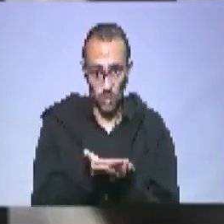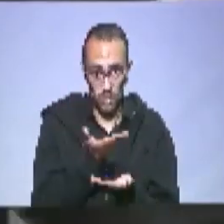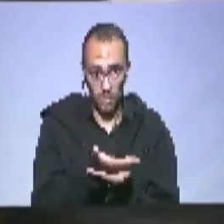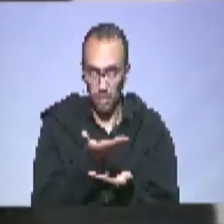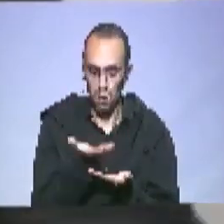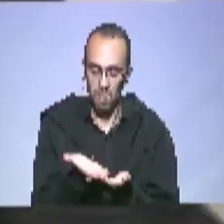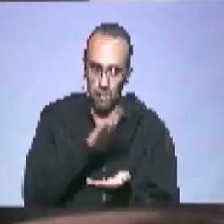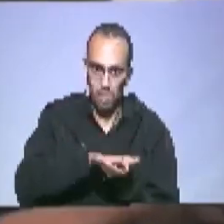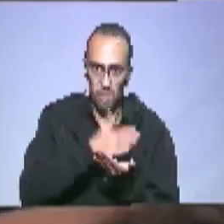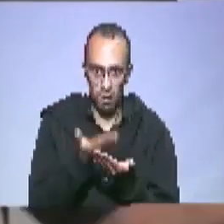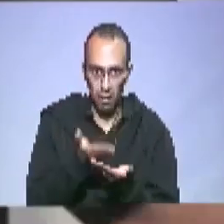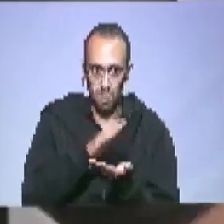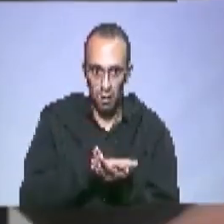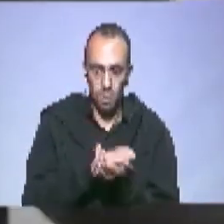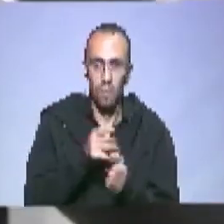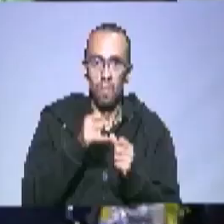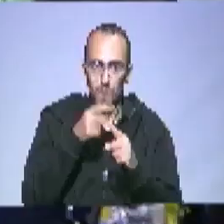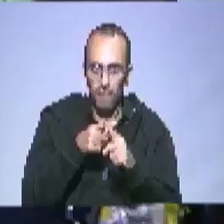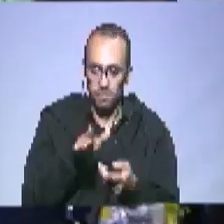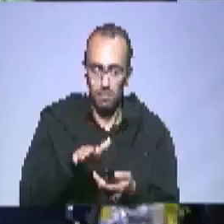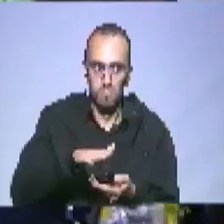دلوقتي.